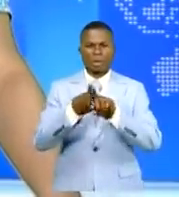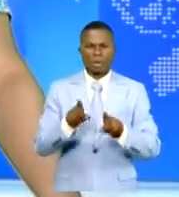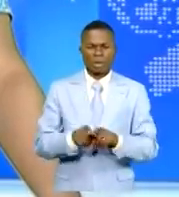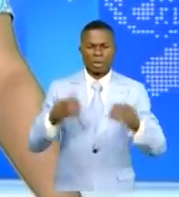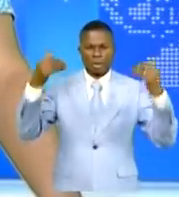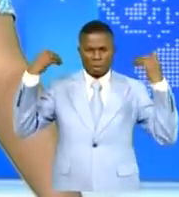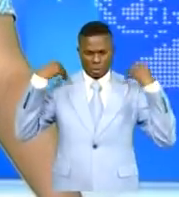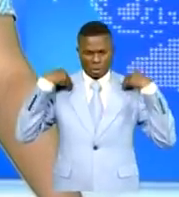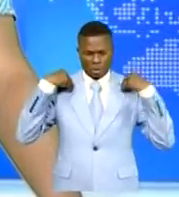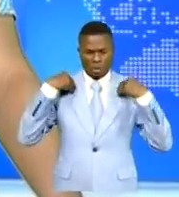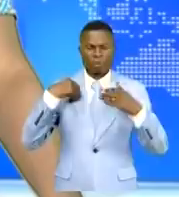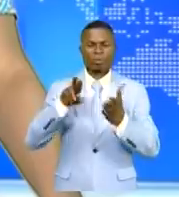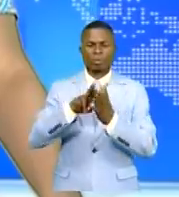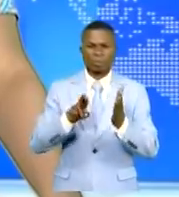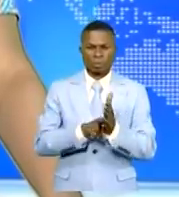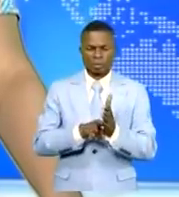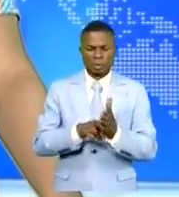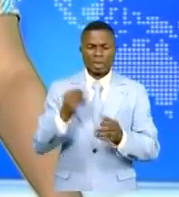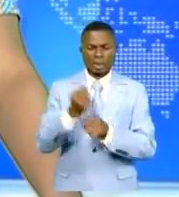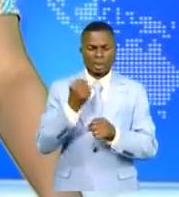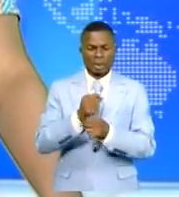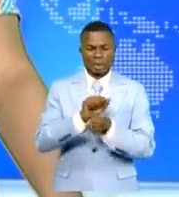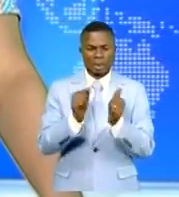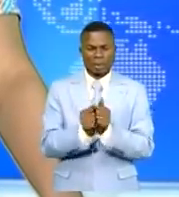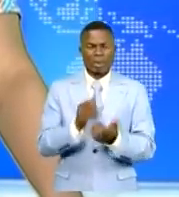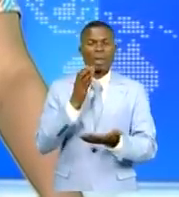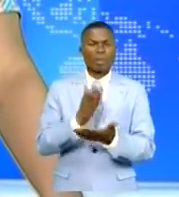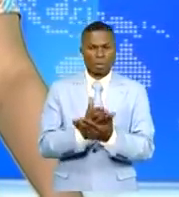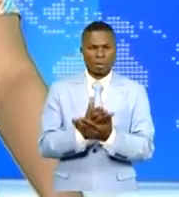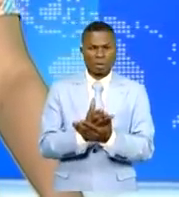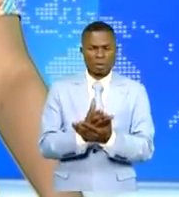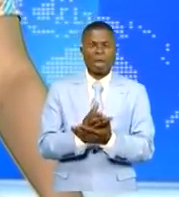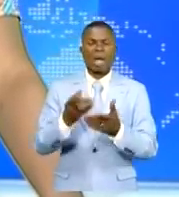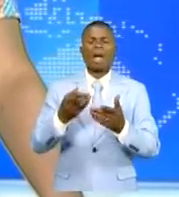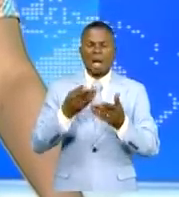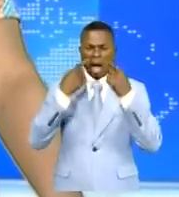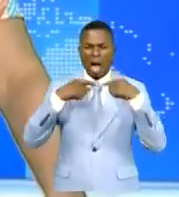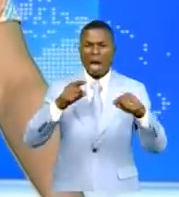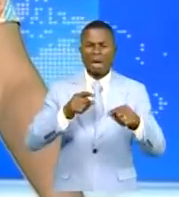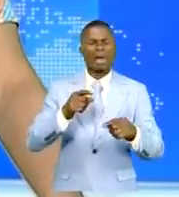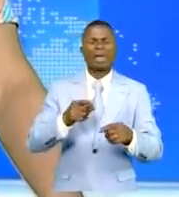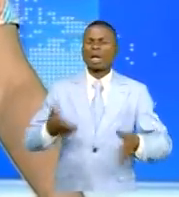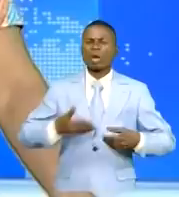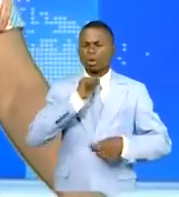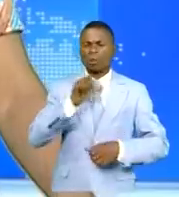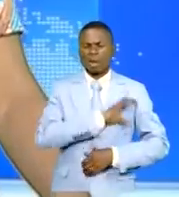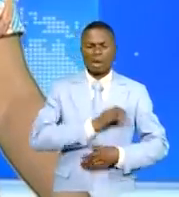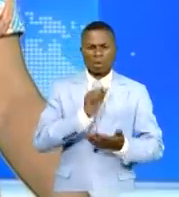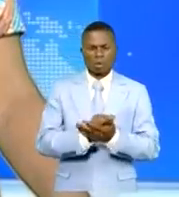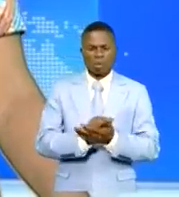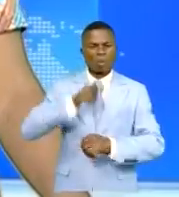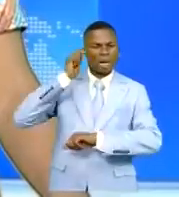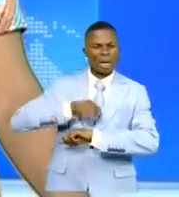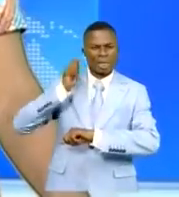L'autorité de régulation de la sous-traitance dans le secteur privé qui dénonce ces comportements annonce des poursuites